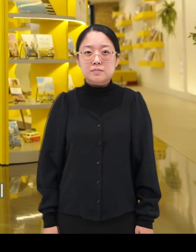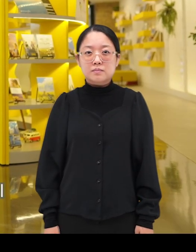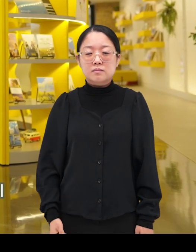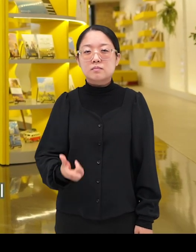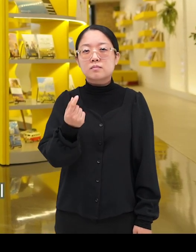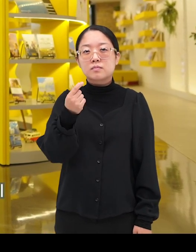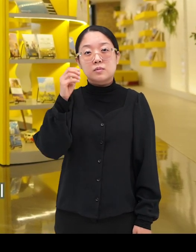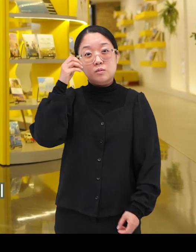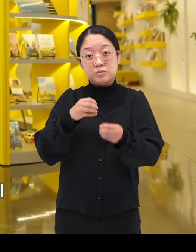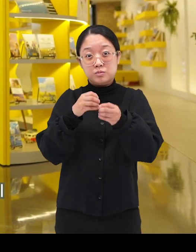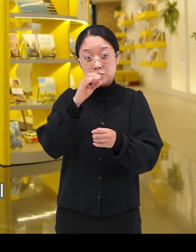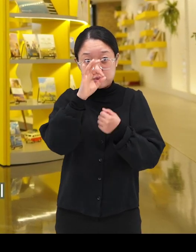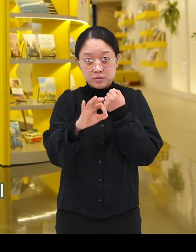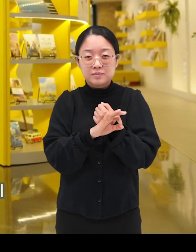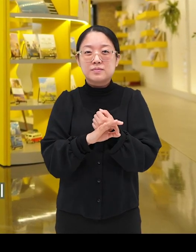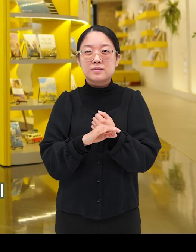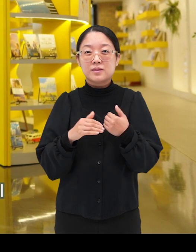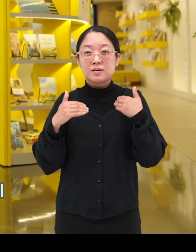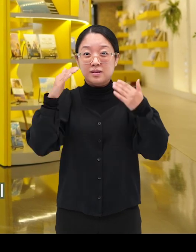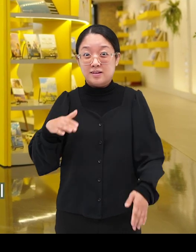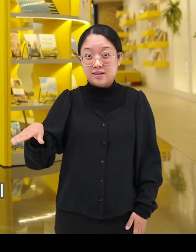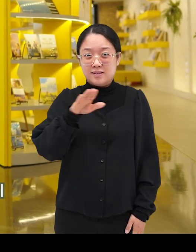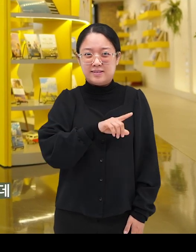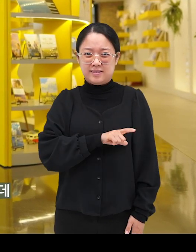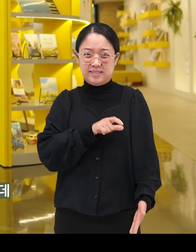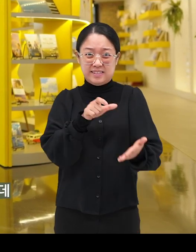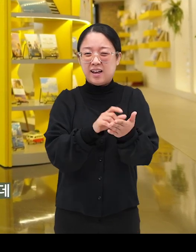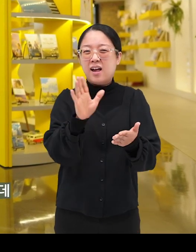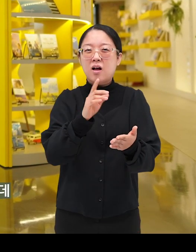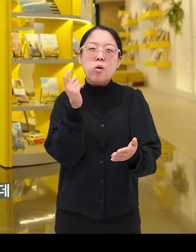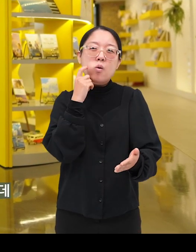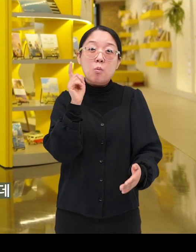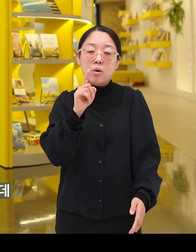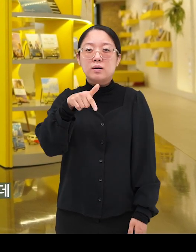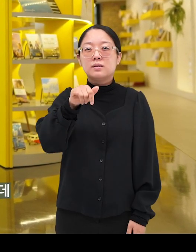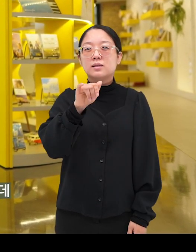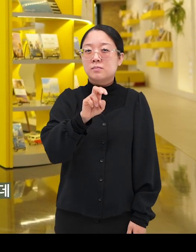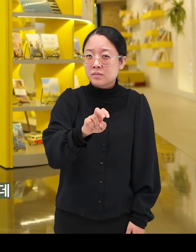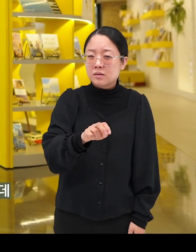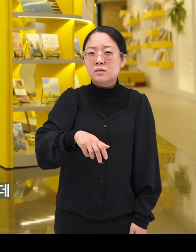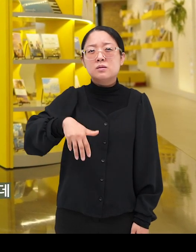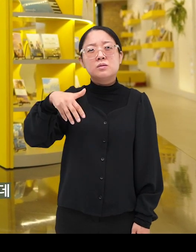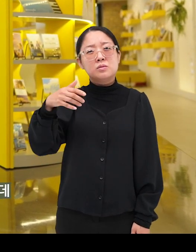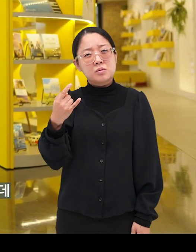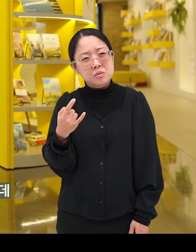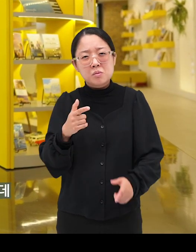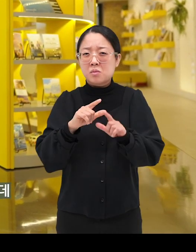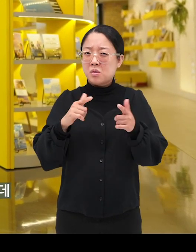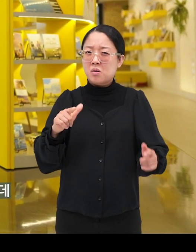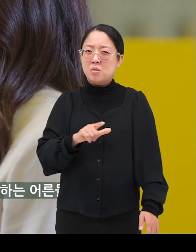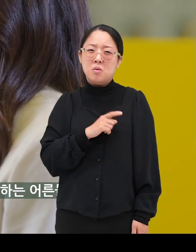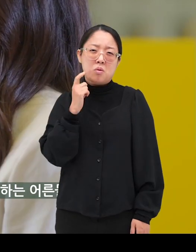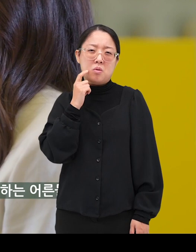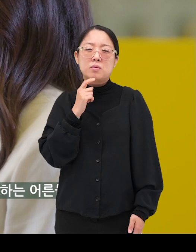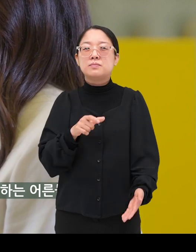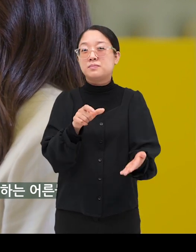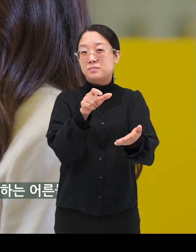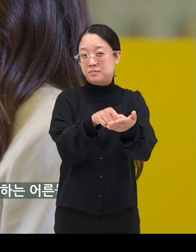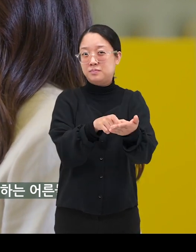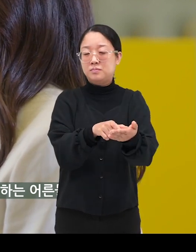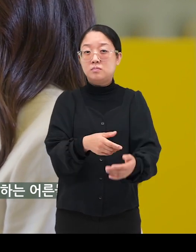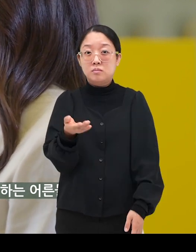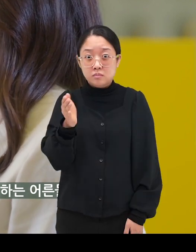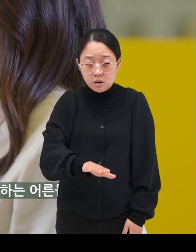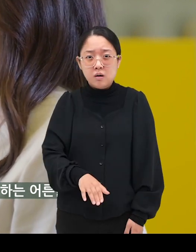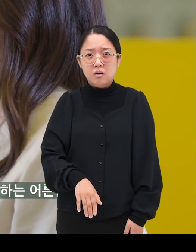소설 속에 등장하는 모든 어른은 이름이 없이 그냥 성으로 김모 씨나 최모 씨나 이런 식으로 무명시로 표현이 되는데, 그럼에도 소설